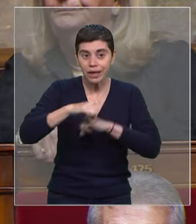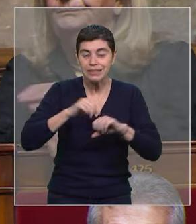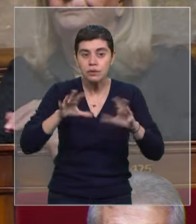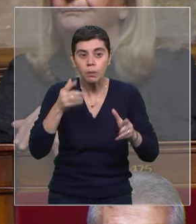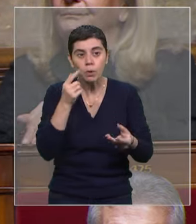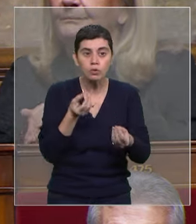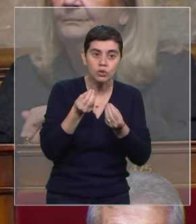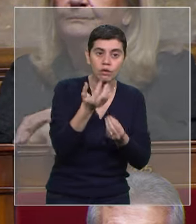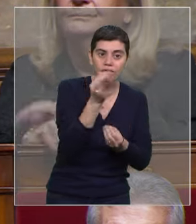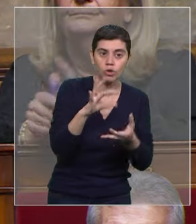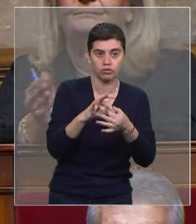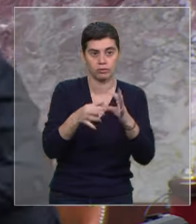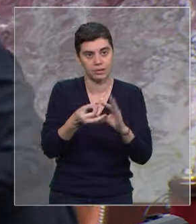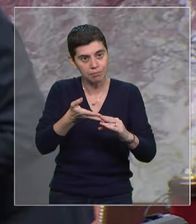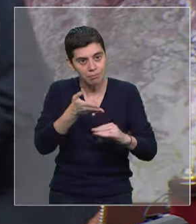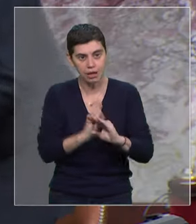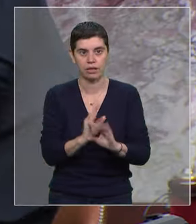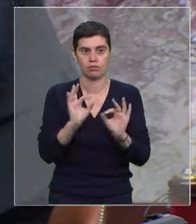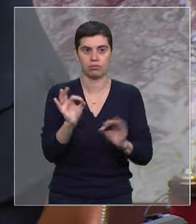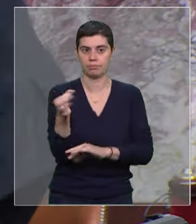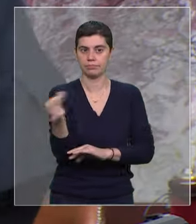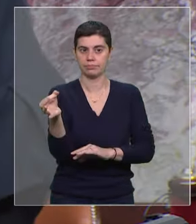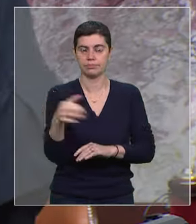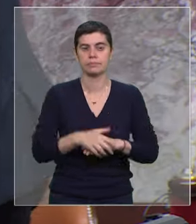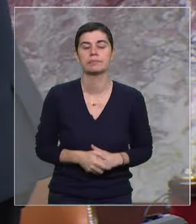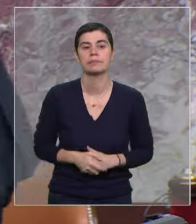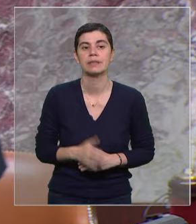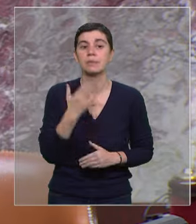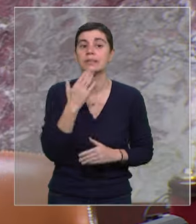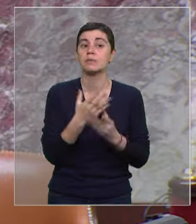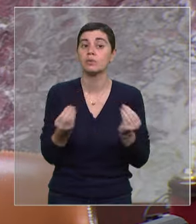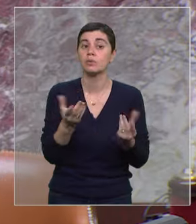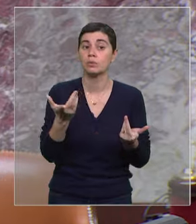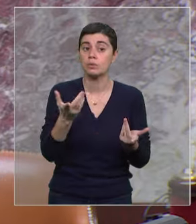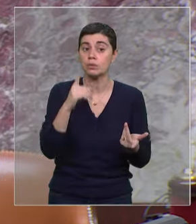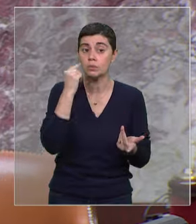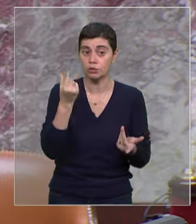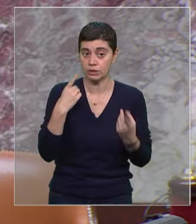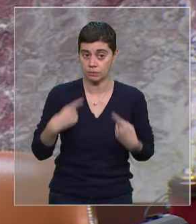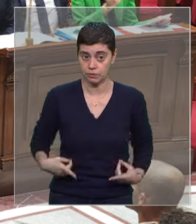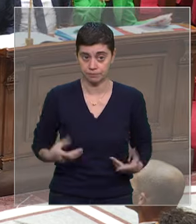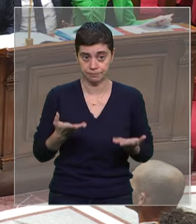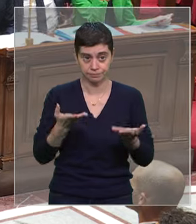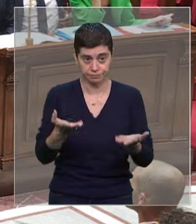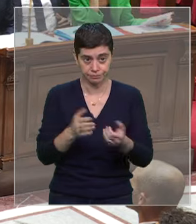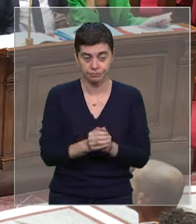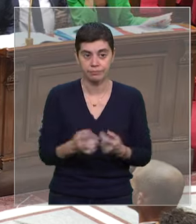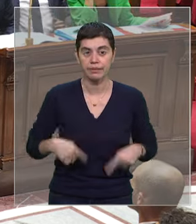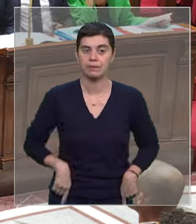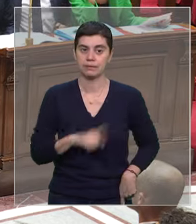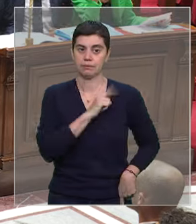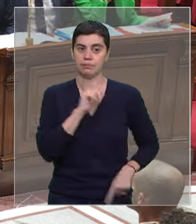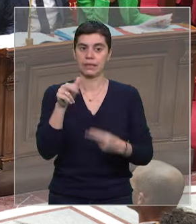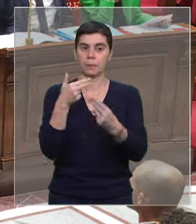soit prête à temps? Merci beaucoup, Monsieur le député. La parole est à Monsieur Gérald Darmanin, ministre de l'Intérieur et des